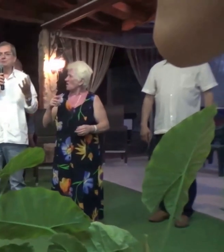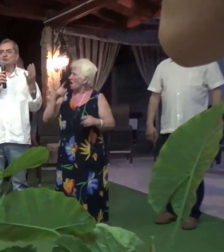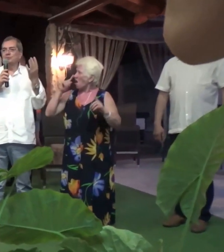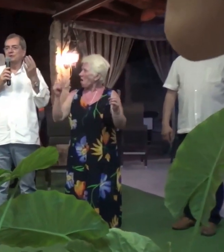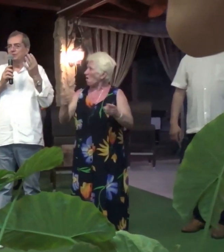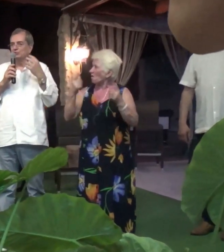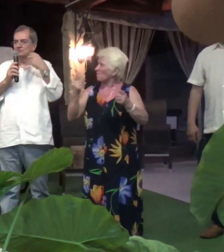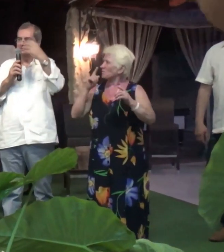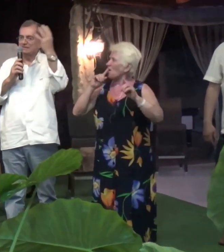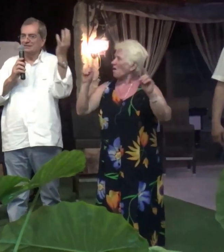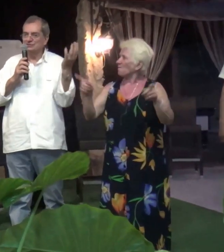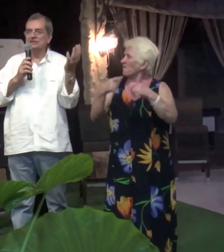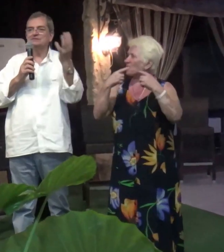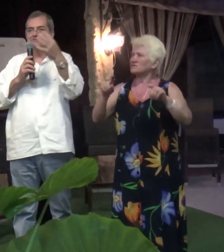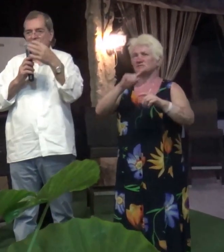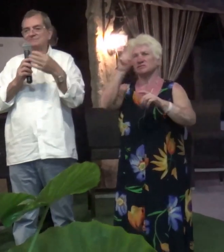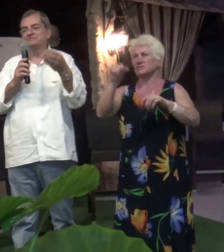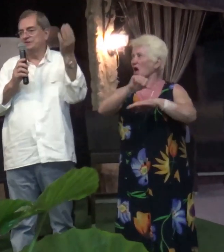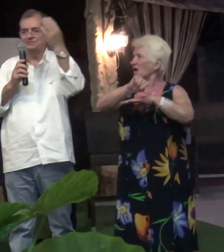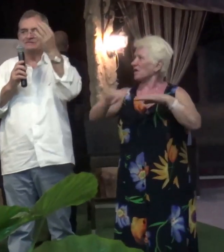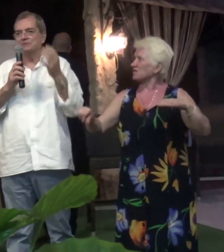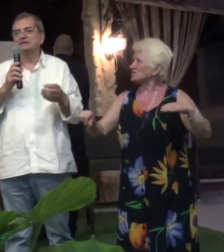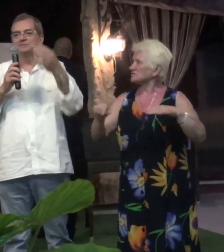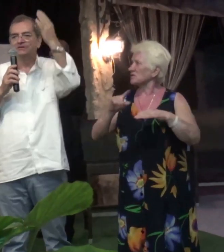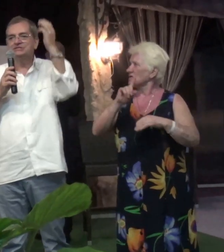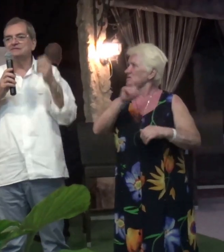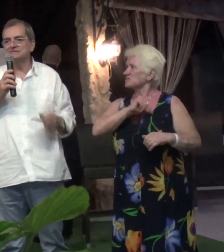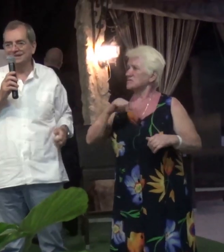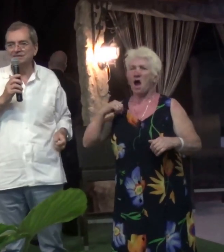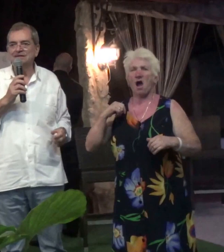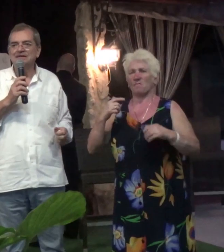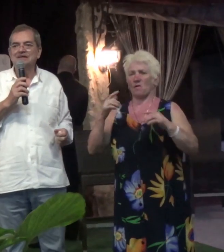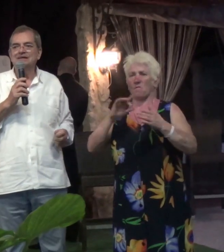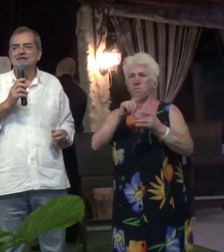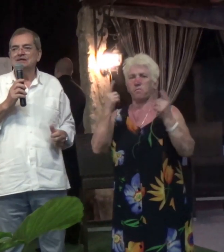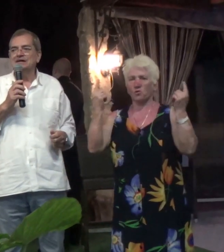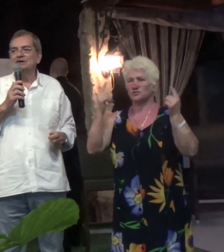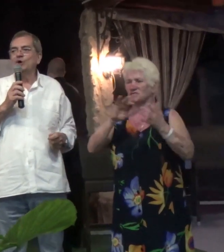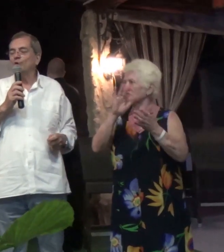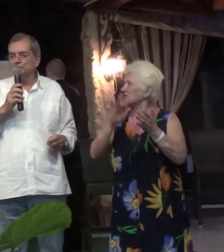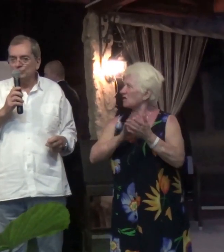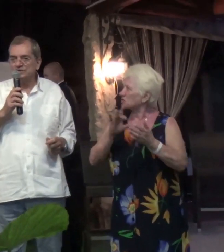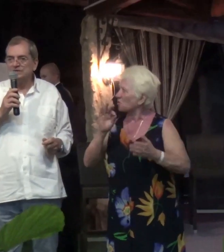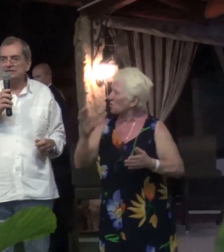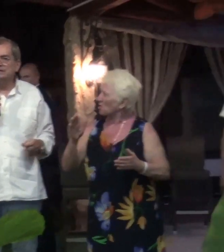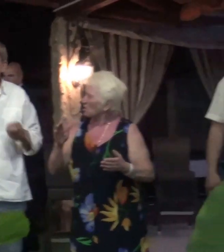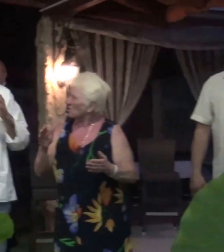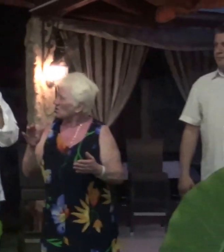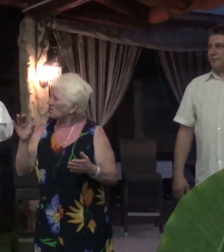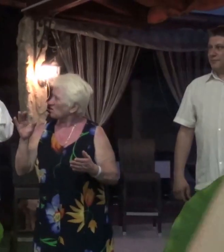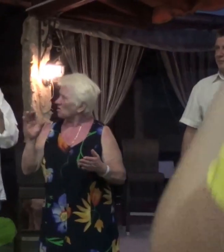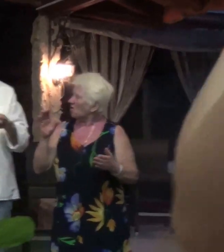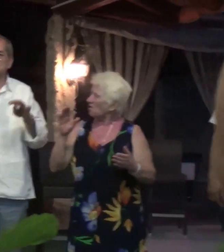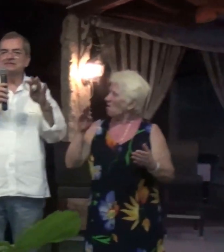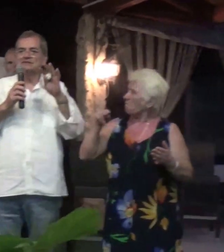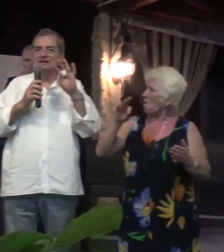Обычно они поют за границей, вообще на самых больших сцен. Он мой друг, и